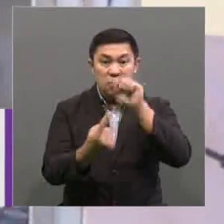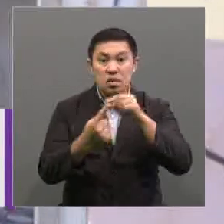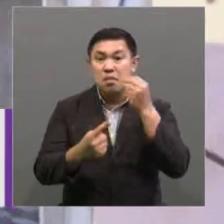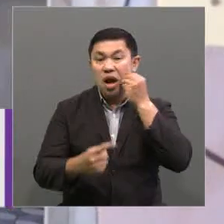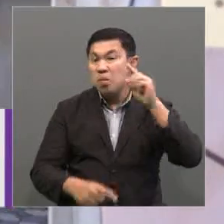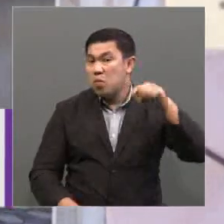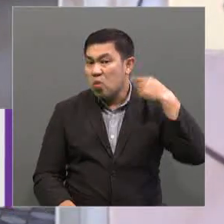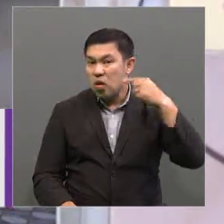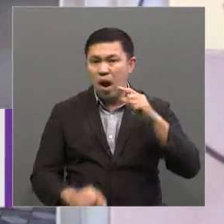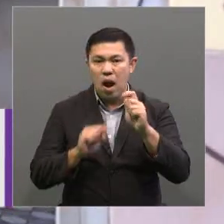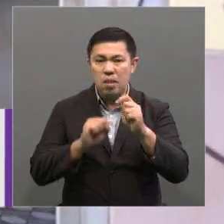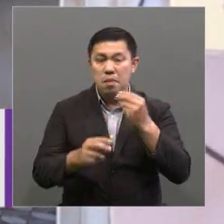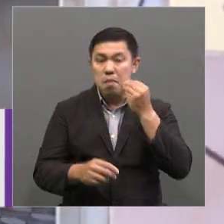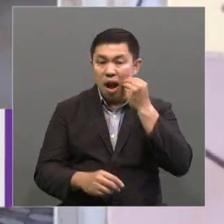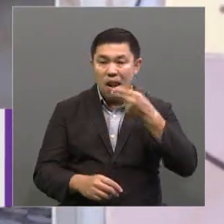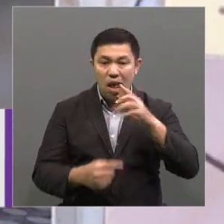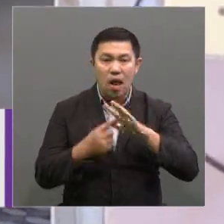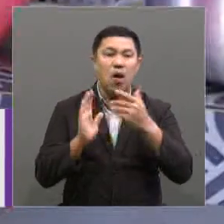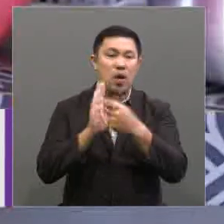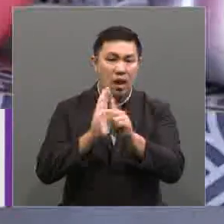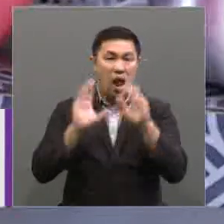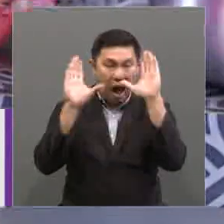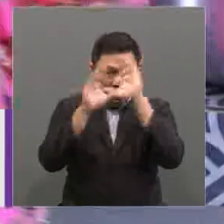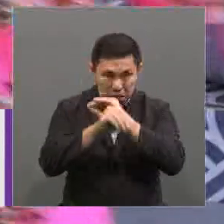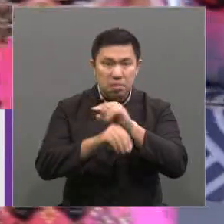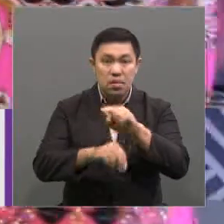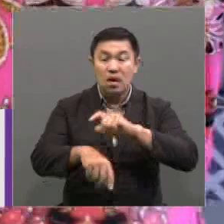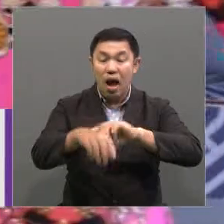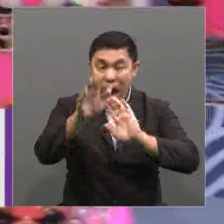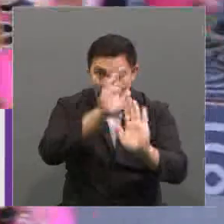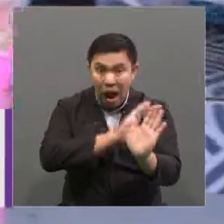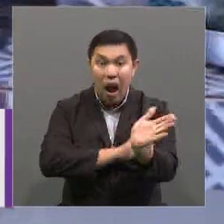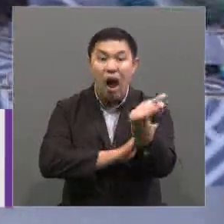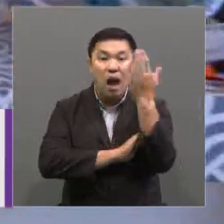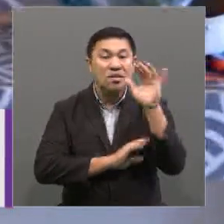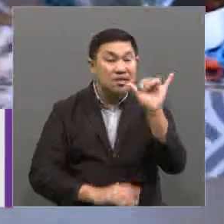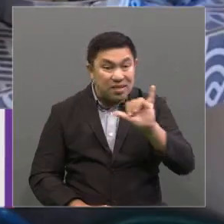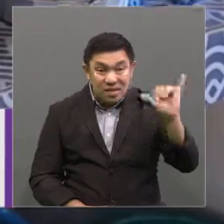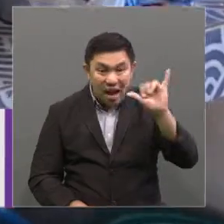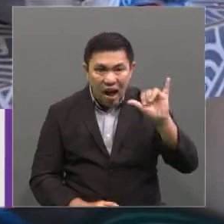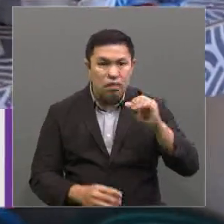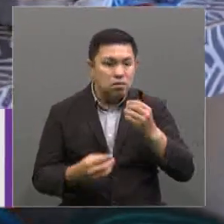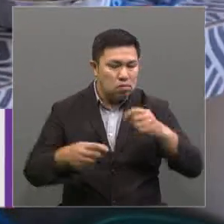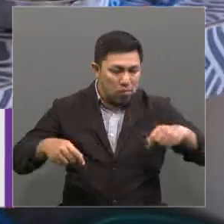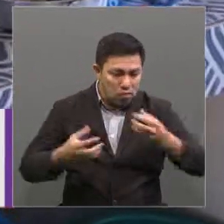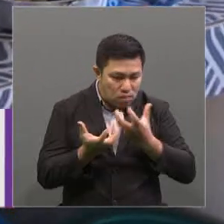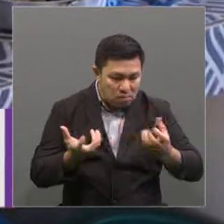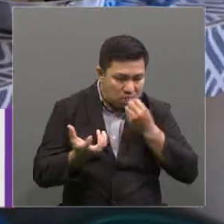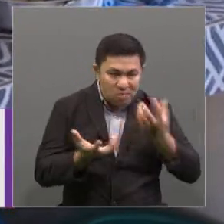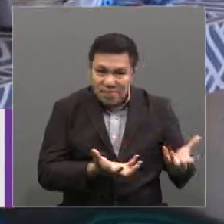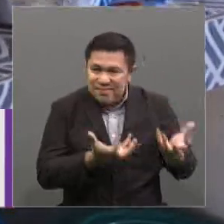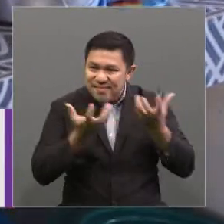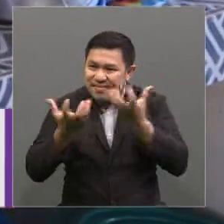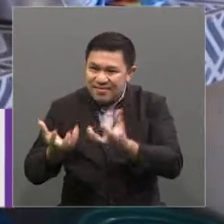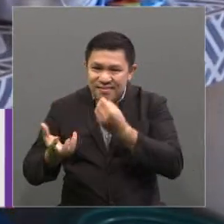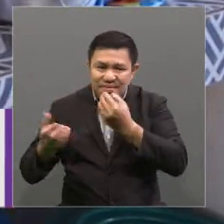ฝ่ายหญิงที่อำเภอบ้านแฮดจังหวัดขอนแก่นกลางดึกทีนี้พอเช้ารุ่งขึ้นเนี่ยครับบรรดาญาติๆก็เลยเตรียมอาหารมารอต้อนรับเลยนะ